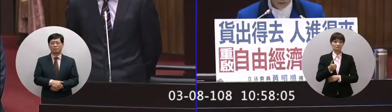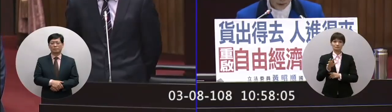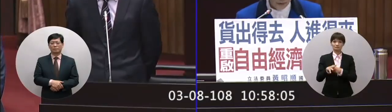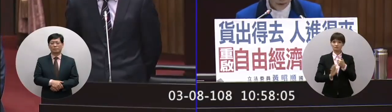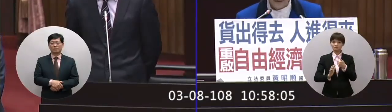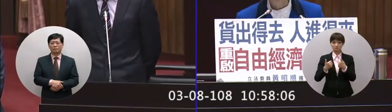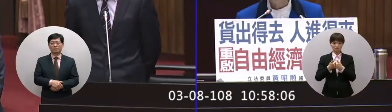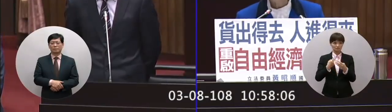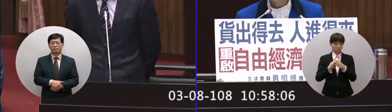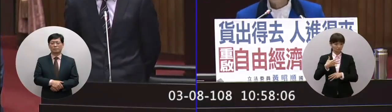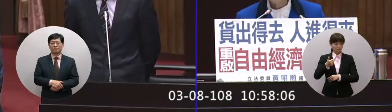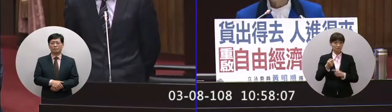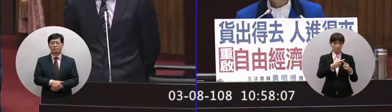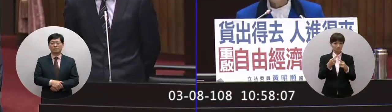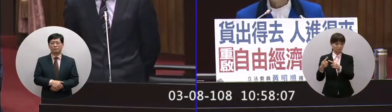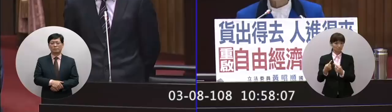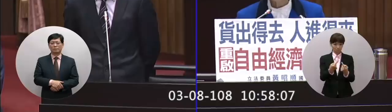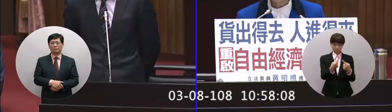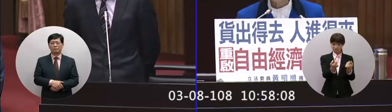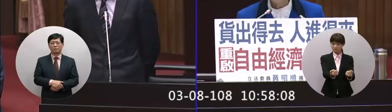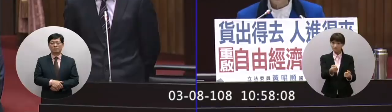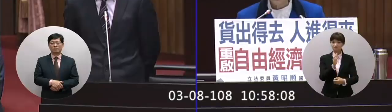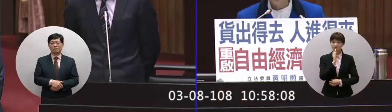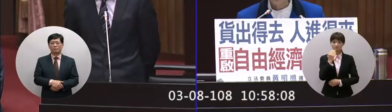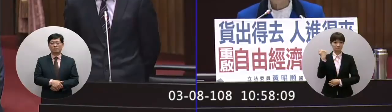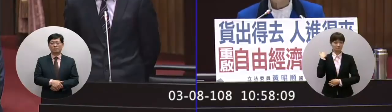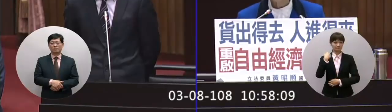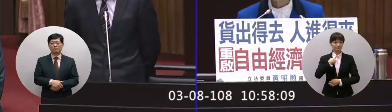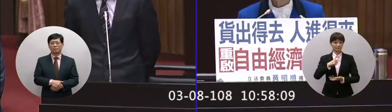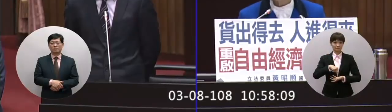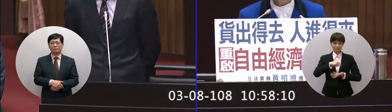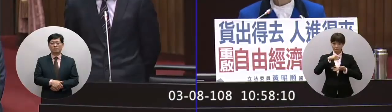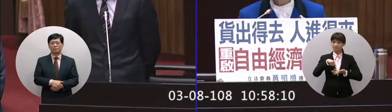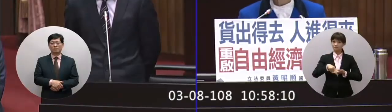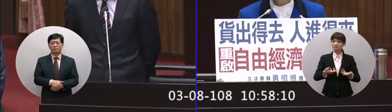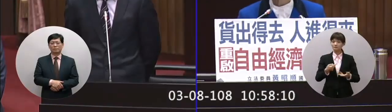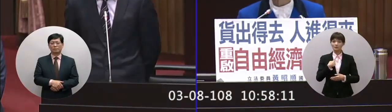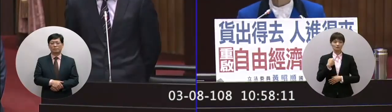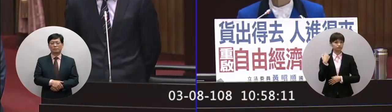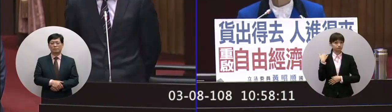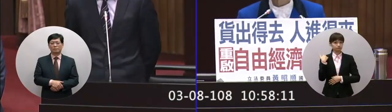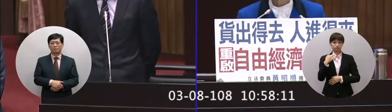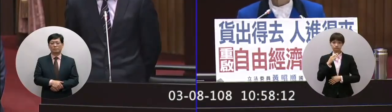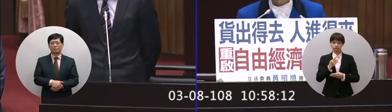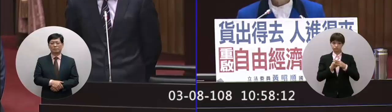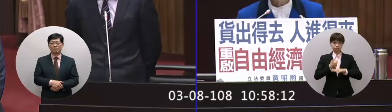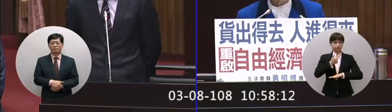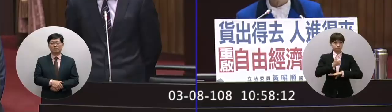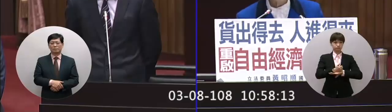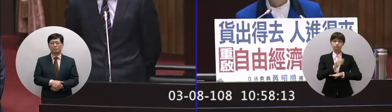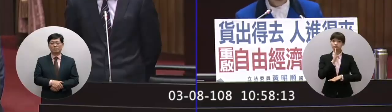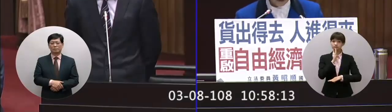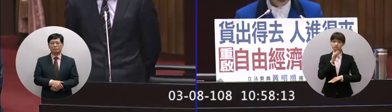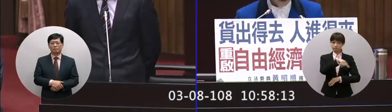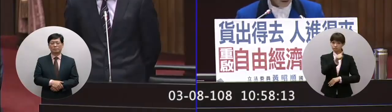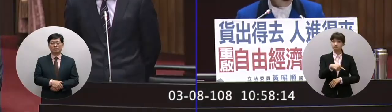的主委都在这里，因为。当年我们提出来的时候，那时候我当主席，大家都知道，结果